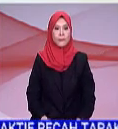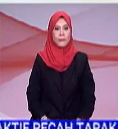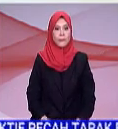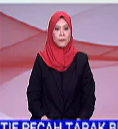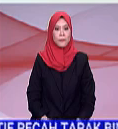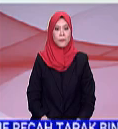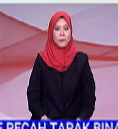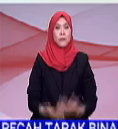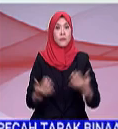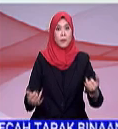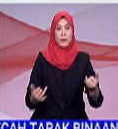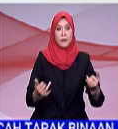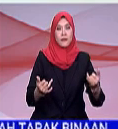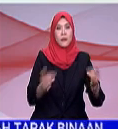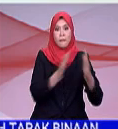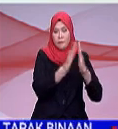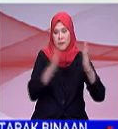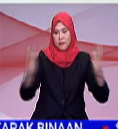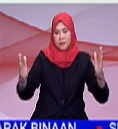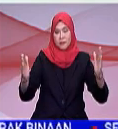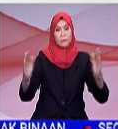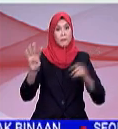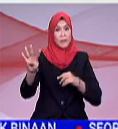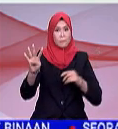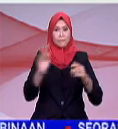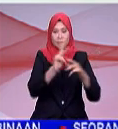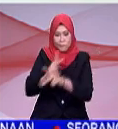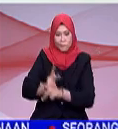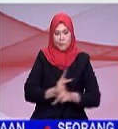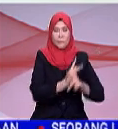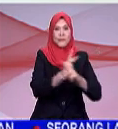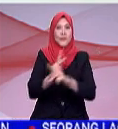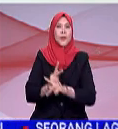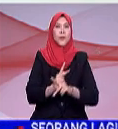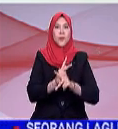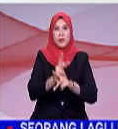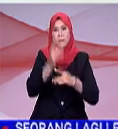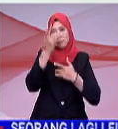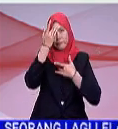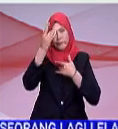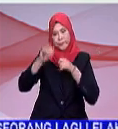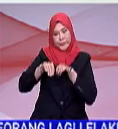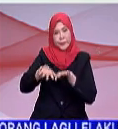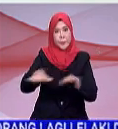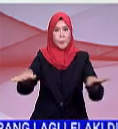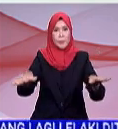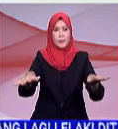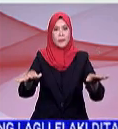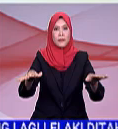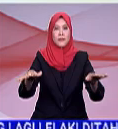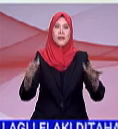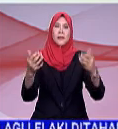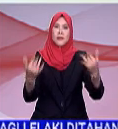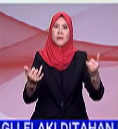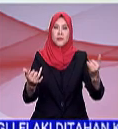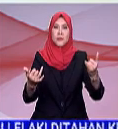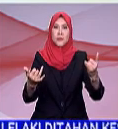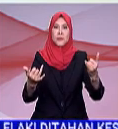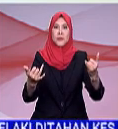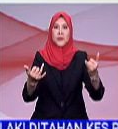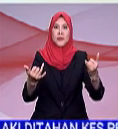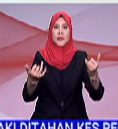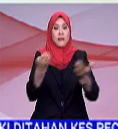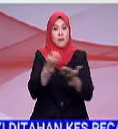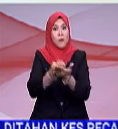Fasa kawalan wabak melibatkan sektor ekonomi kritikal yang menjadi asas tulang belakang kepada